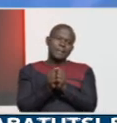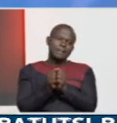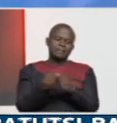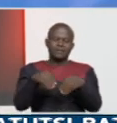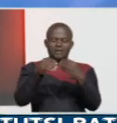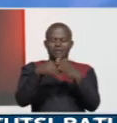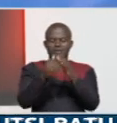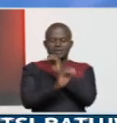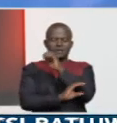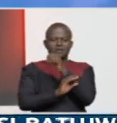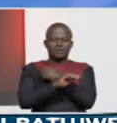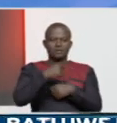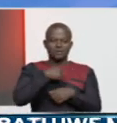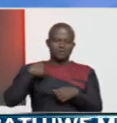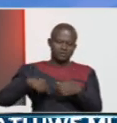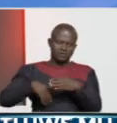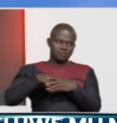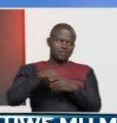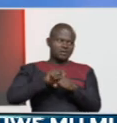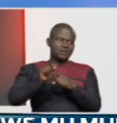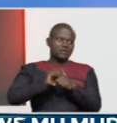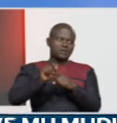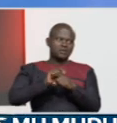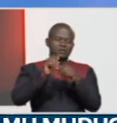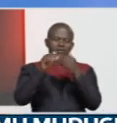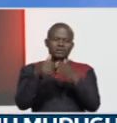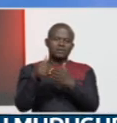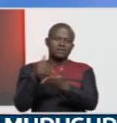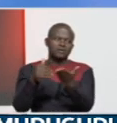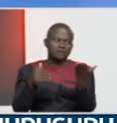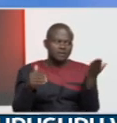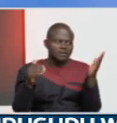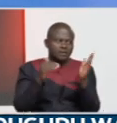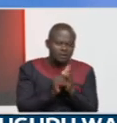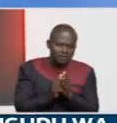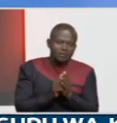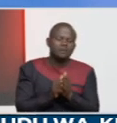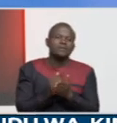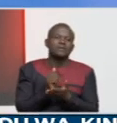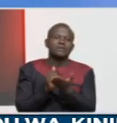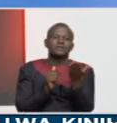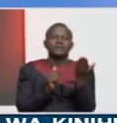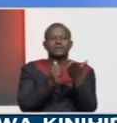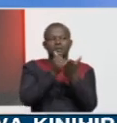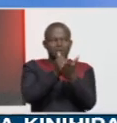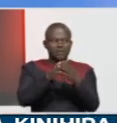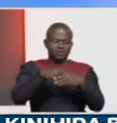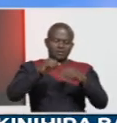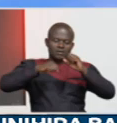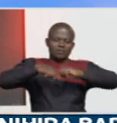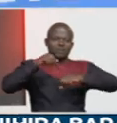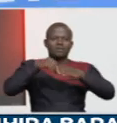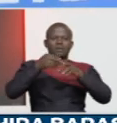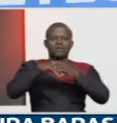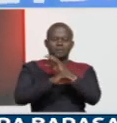yahawe n'igihugu cy'Ubushinwa mu mahugurwa y'abatoza, mu mahugurwa y'abakinnyi, ariko noneho bikagira naho noneho banafasha n'amarushanwa aba mu gihugu